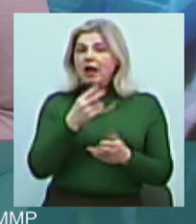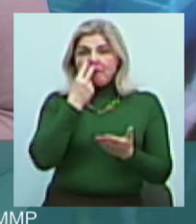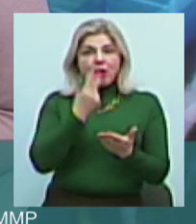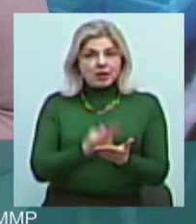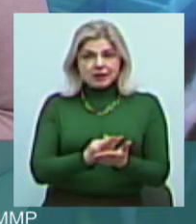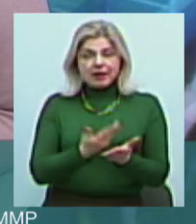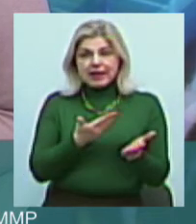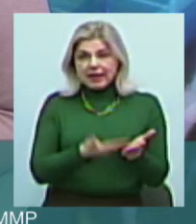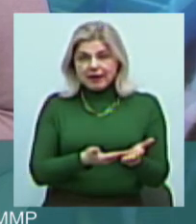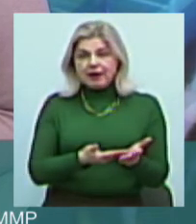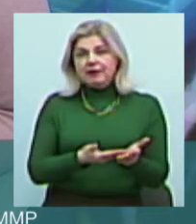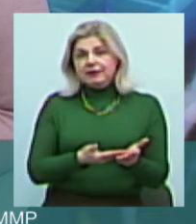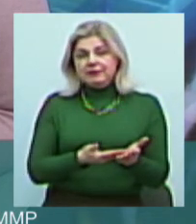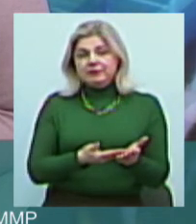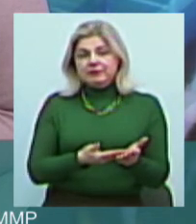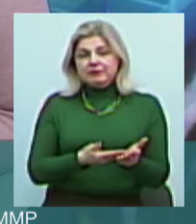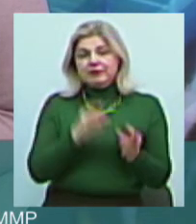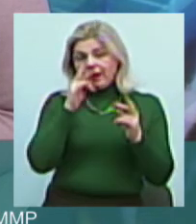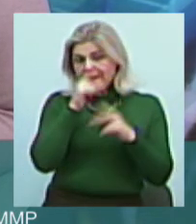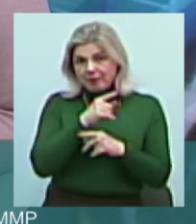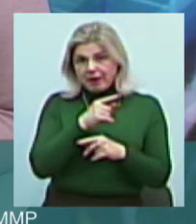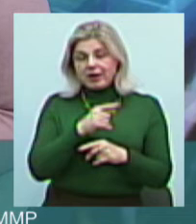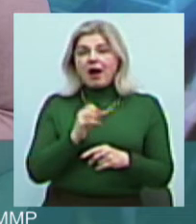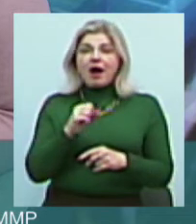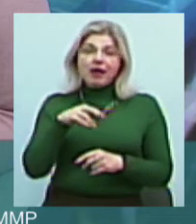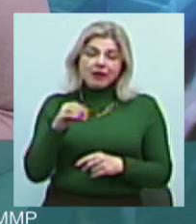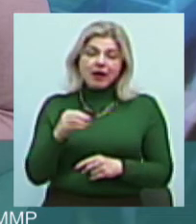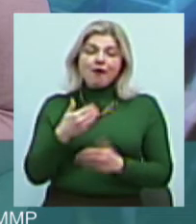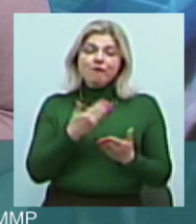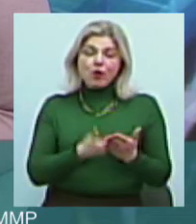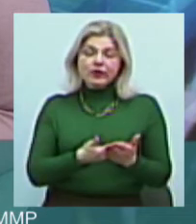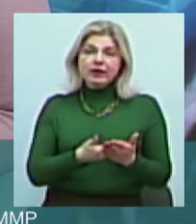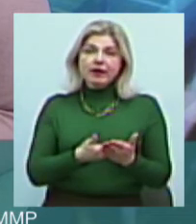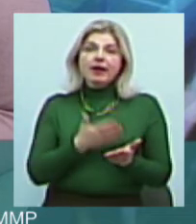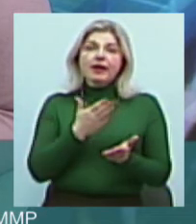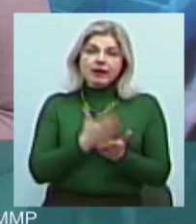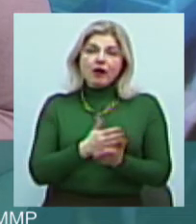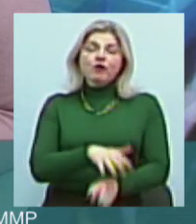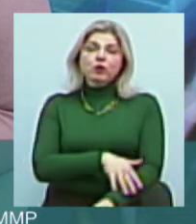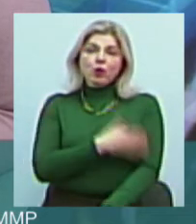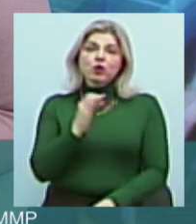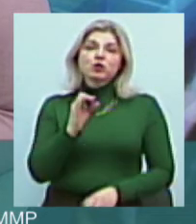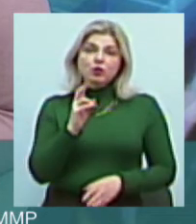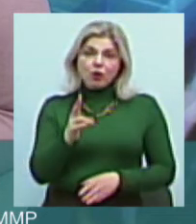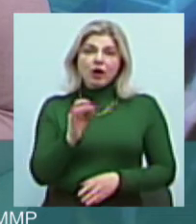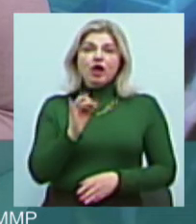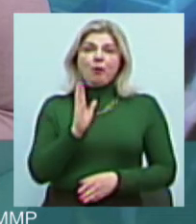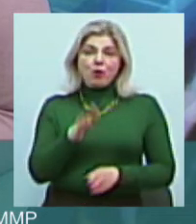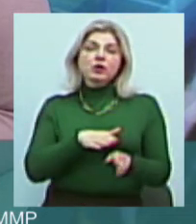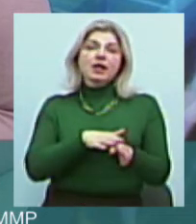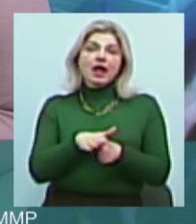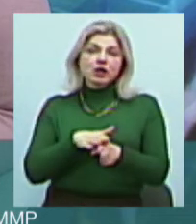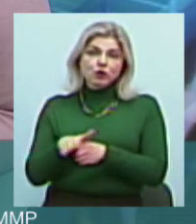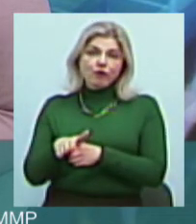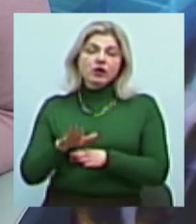їх, ну, не було б, напевно, неправильним. Але вони є довгостроковими і будуть